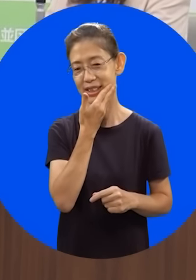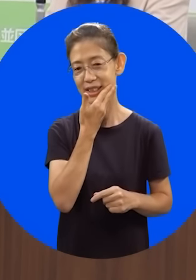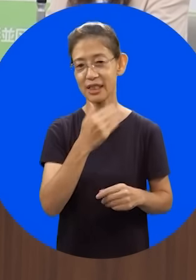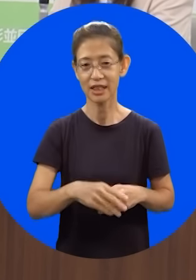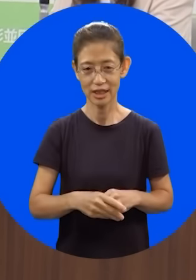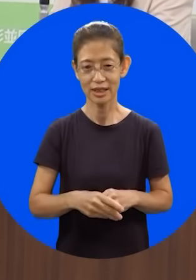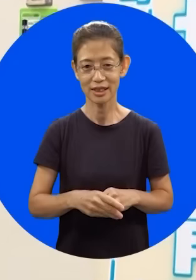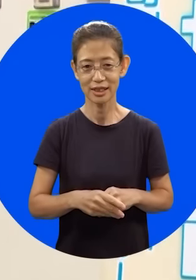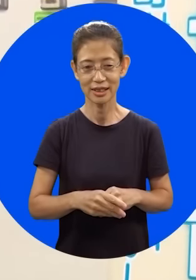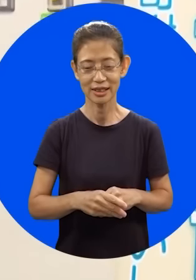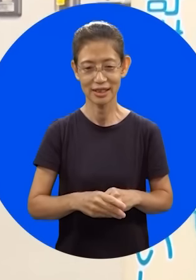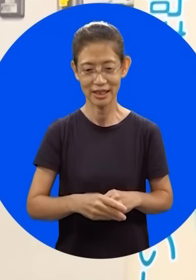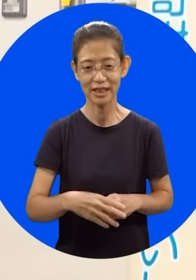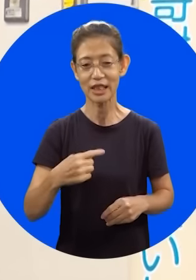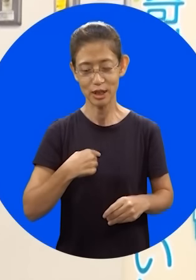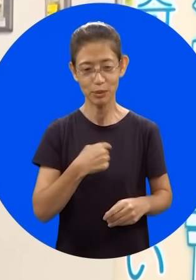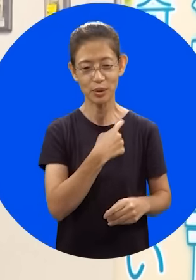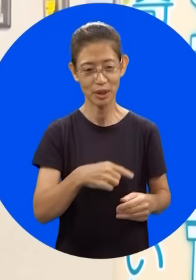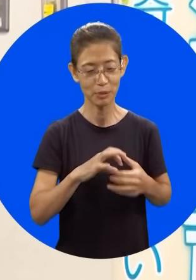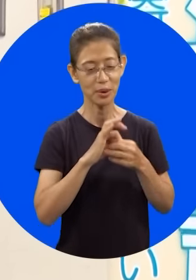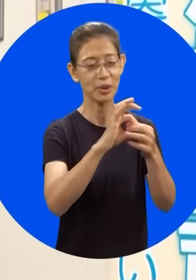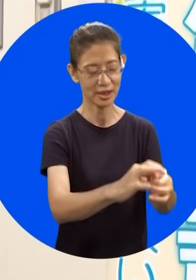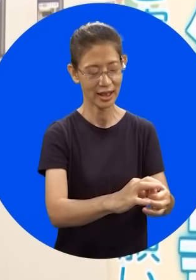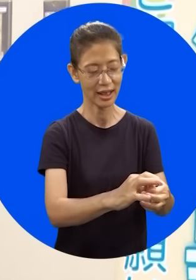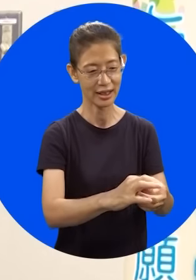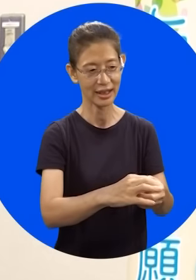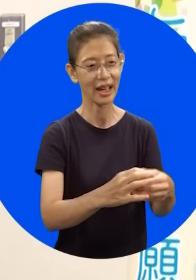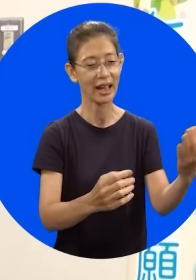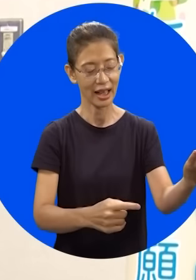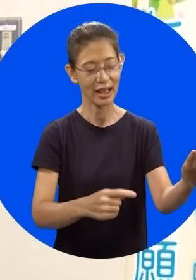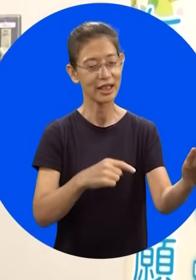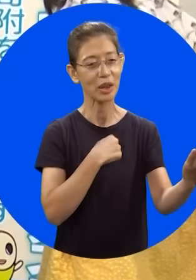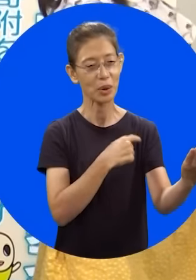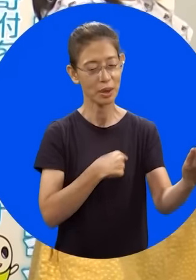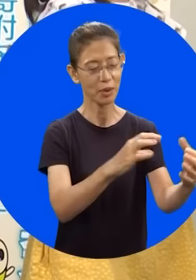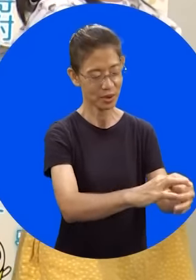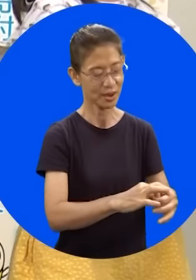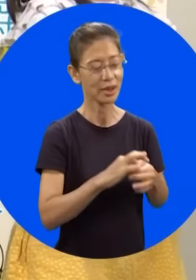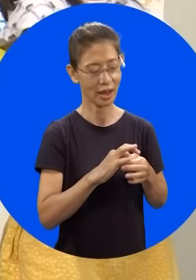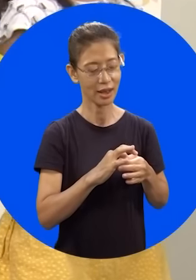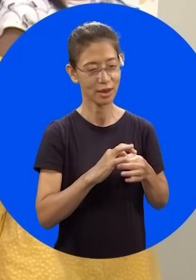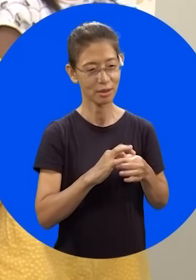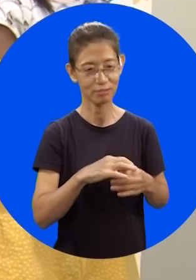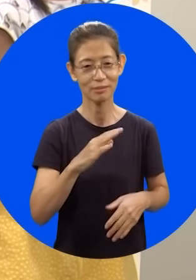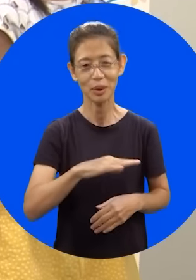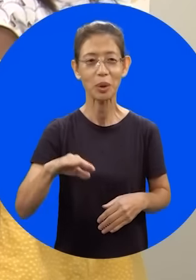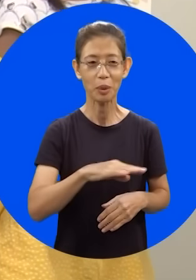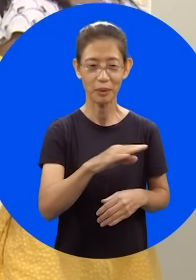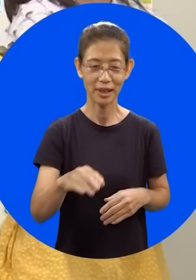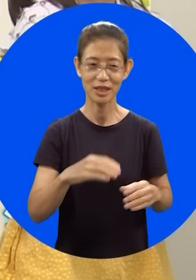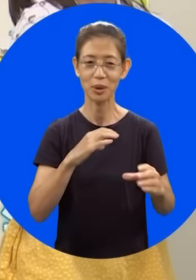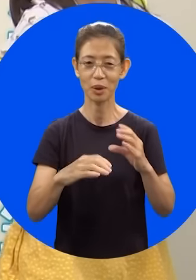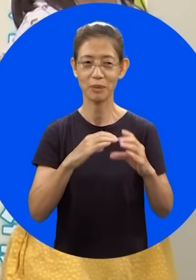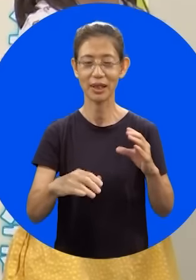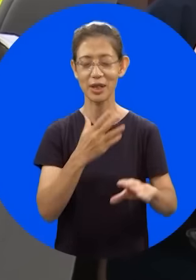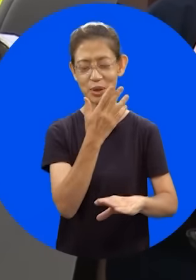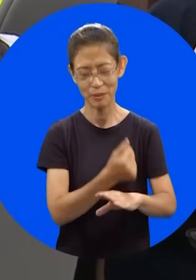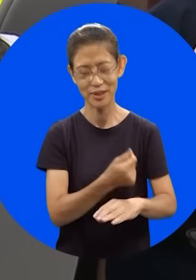手の思いもしっかり受け止める。子どもたちにはそうしたコミュニケーションの力を伸ばしてほしいですね。